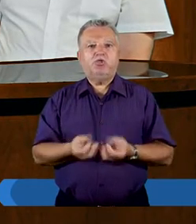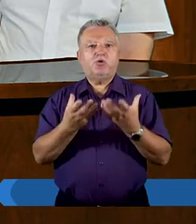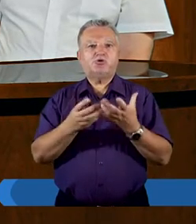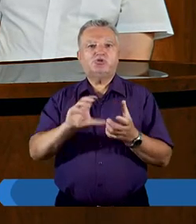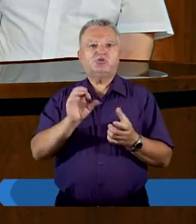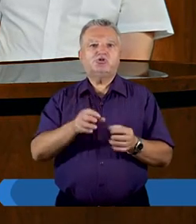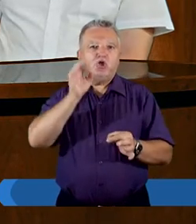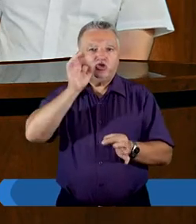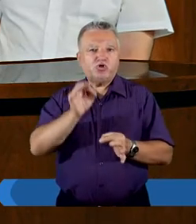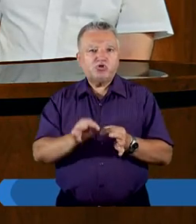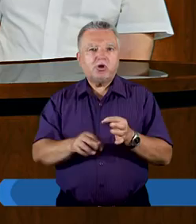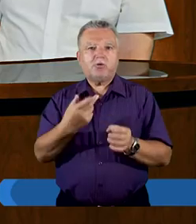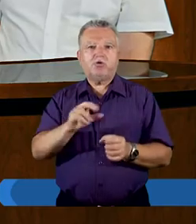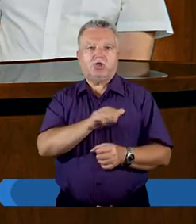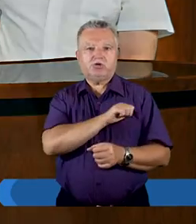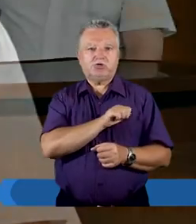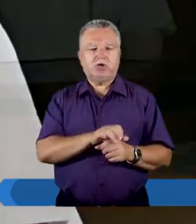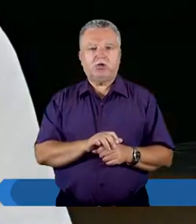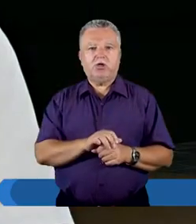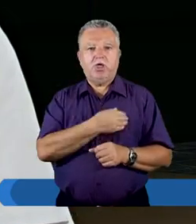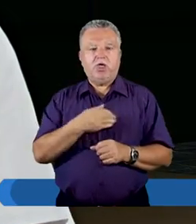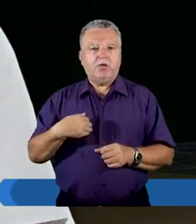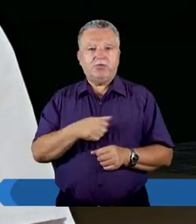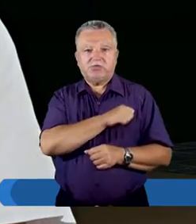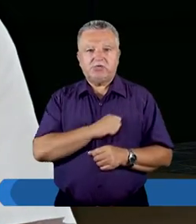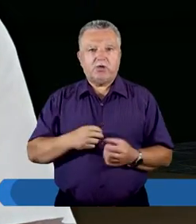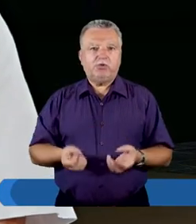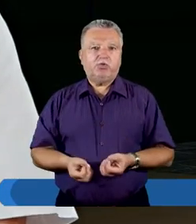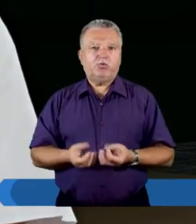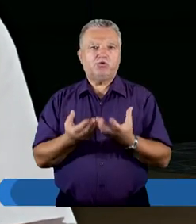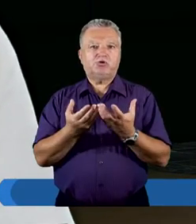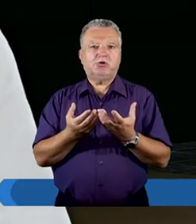coś doskonałego, niegrzesznego. My sami tworzymy